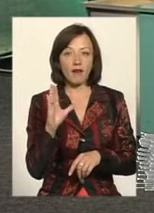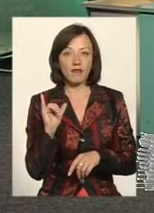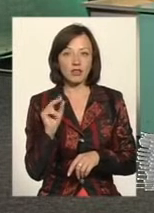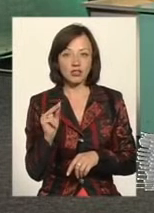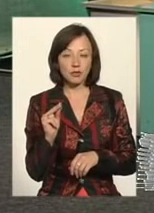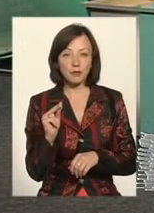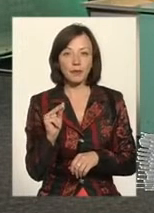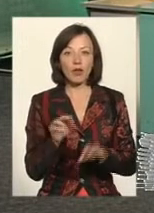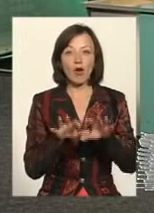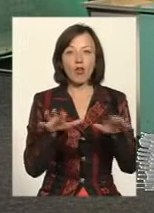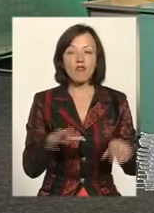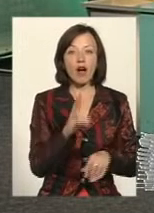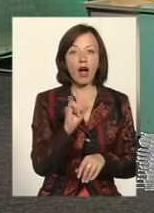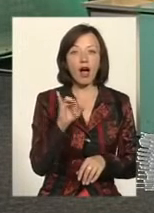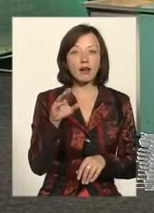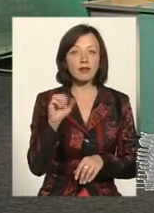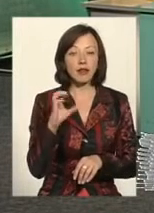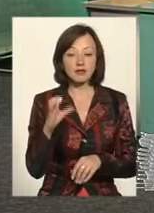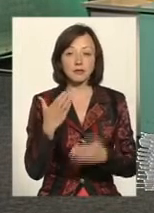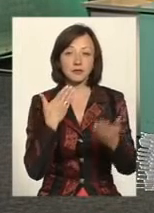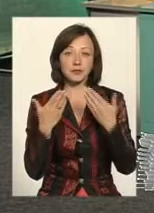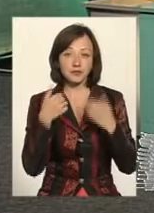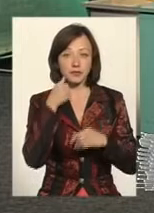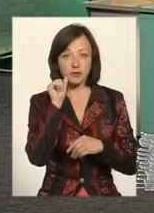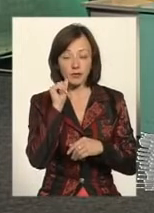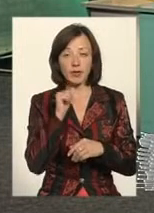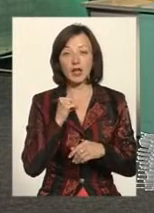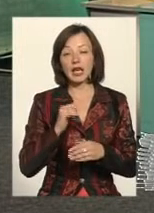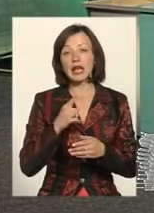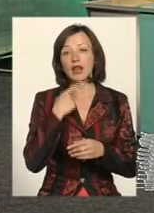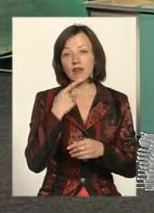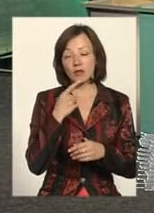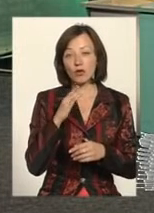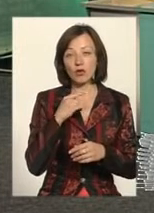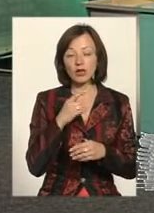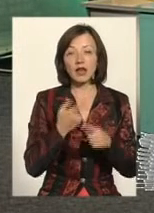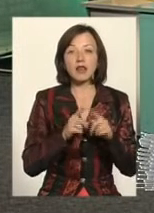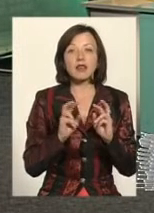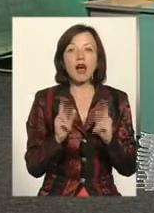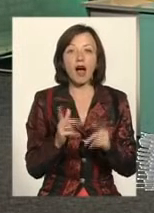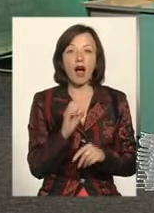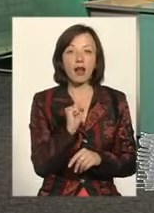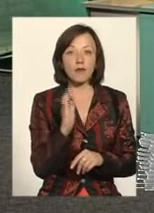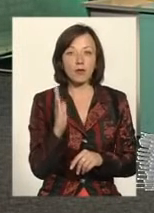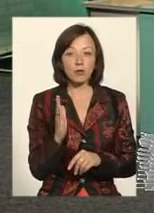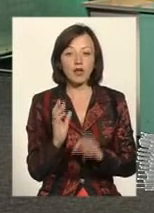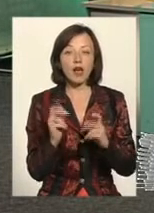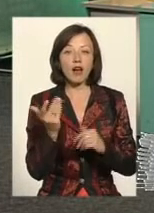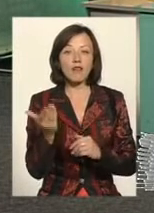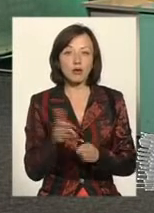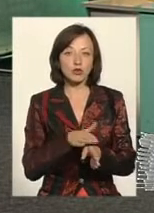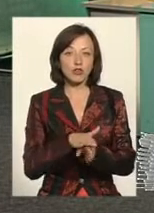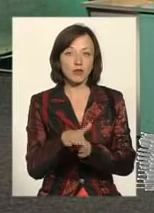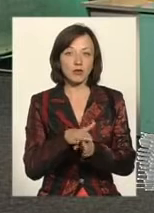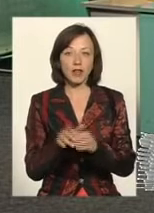Карітасу благочинної організації. І ми з ним говорили, і святий отець говорить наступне: каже: «Алім Володимирович, як воно вам те, що відбувається?» Я кажу: